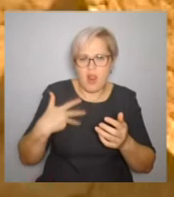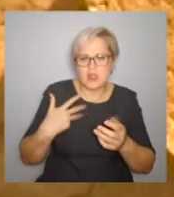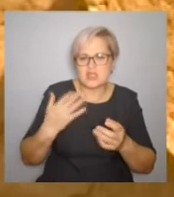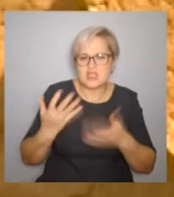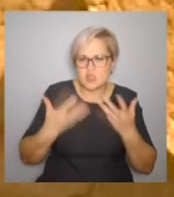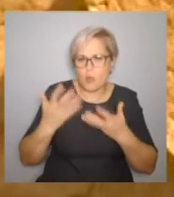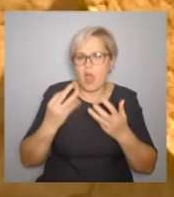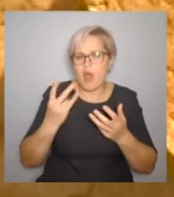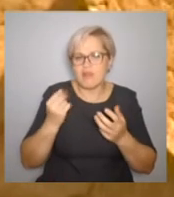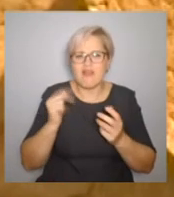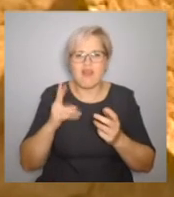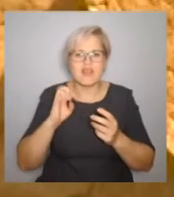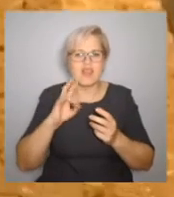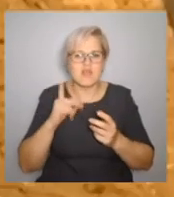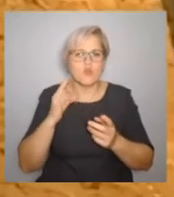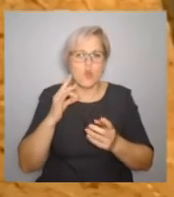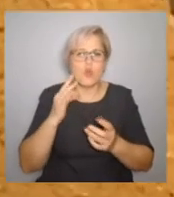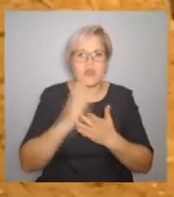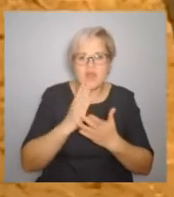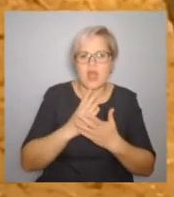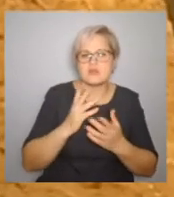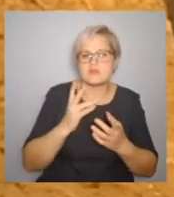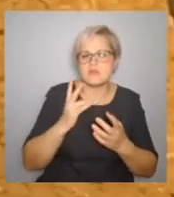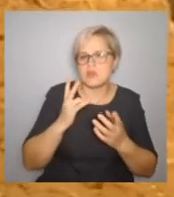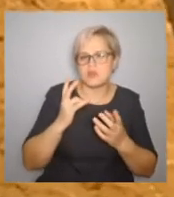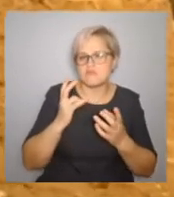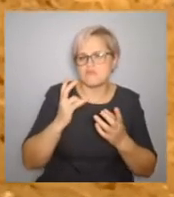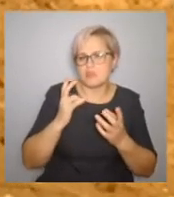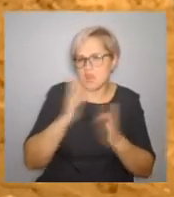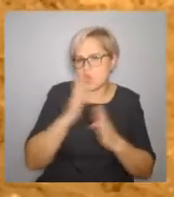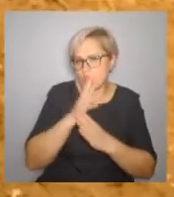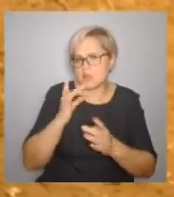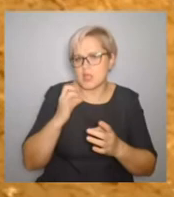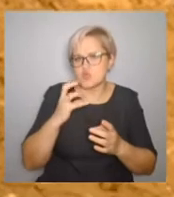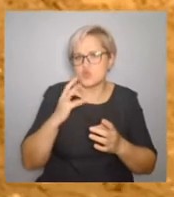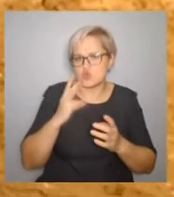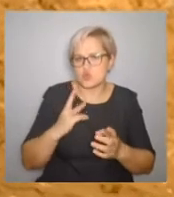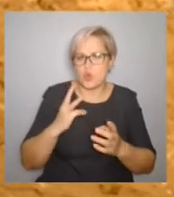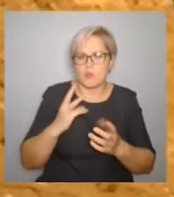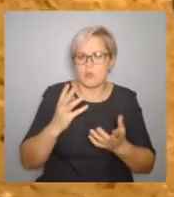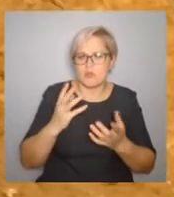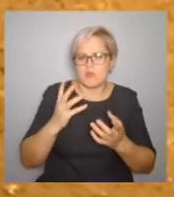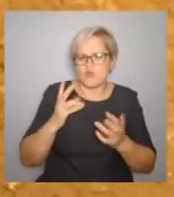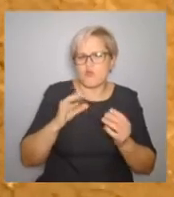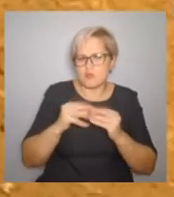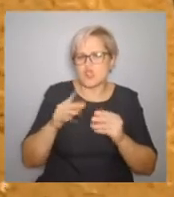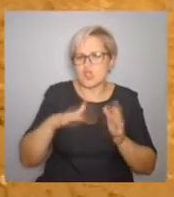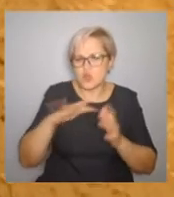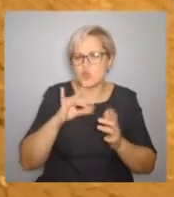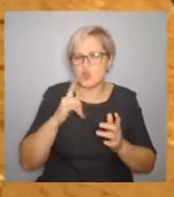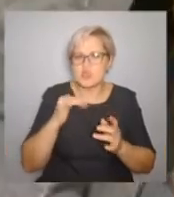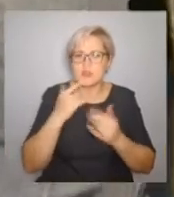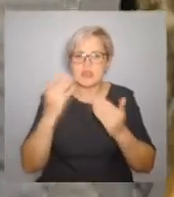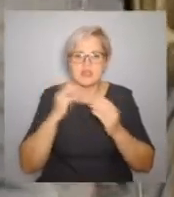мамонтовой кости в Югре вполне объясним. Как пелось в известной песне, может скажет то, мол, климат здесь не тот, а мне нужна твоя сырость. Если